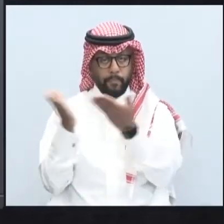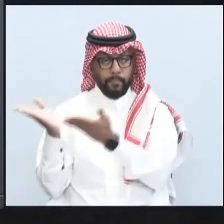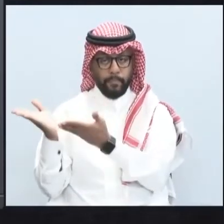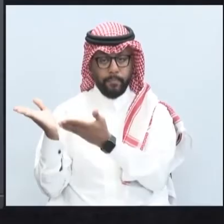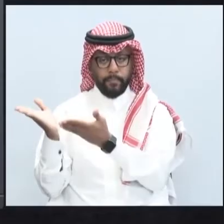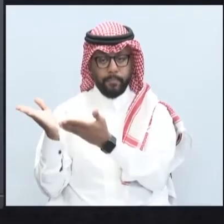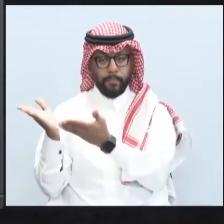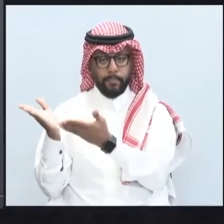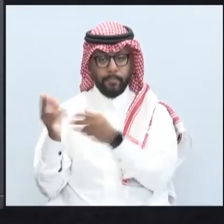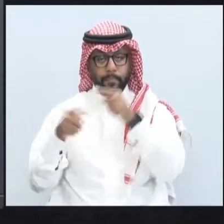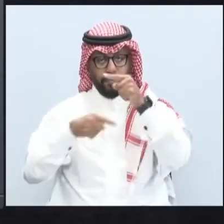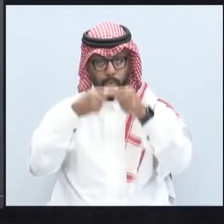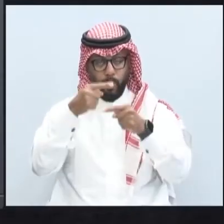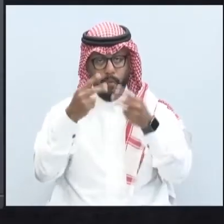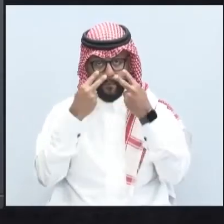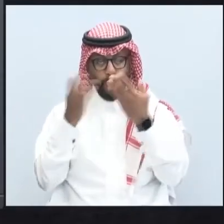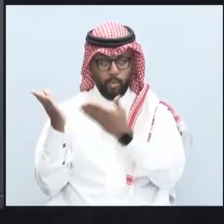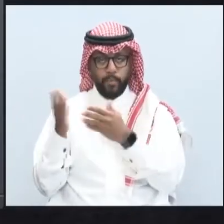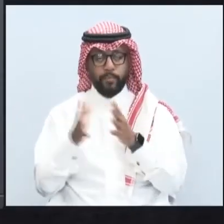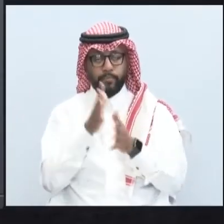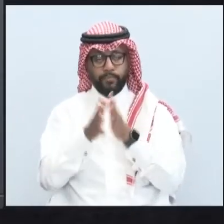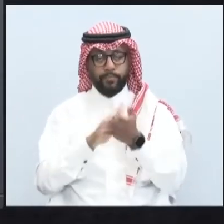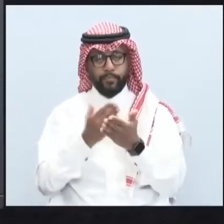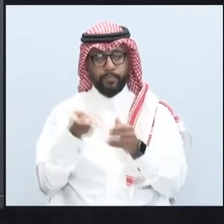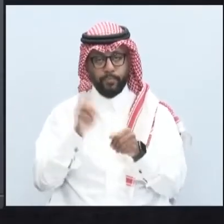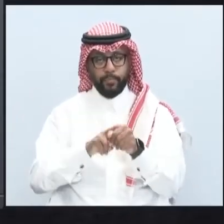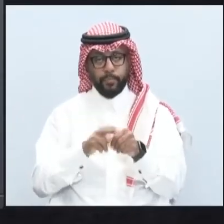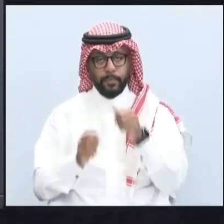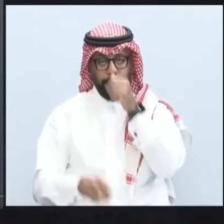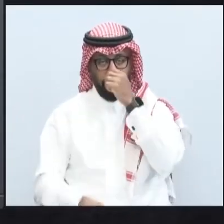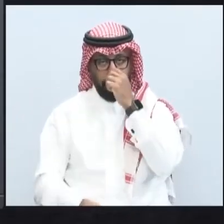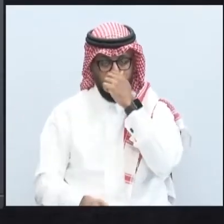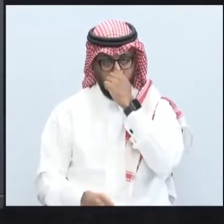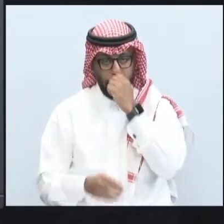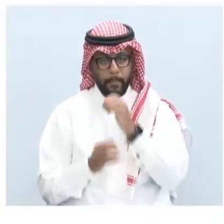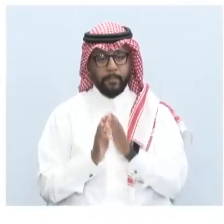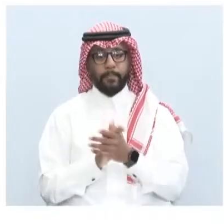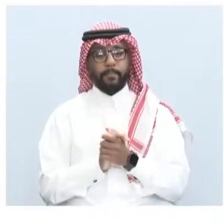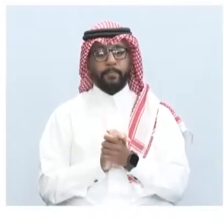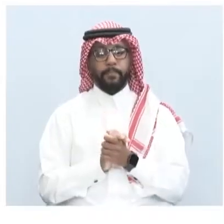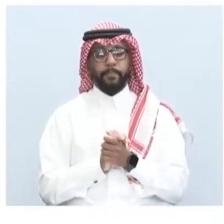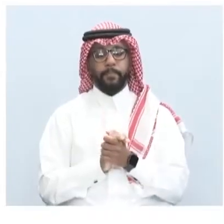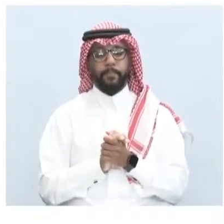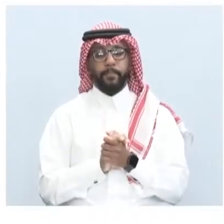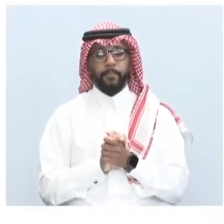لهذا المقطع التعليمي المفيد ثم نعود اليكم هيا بنا